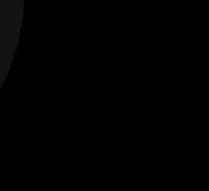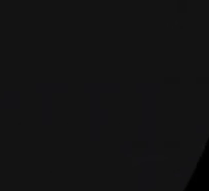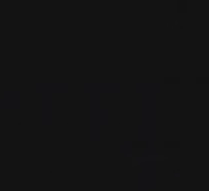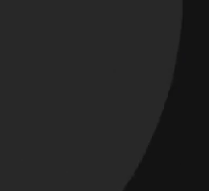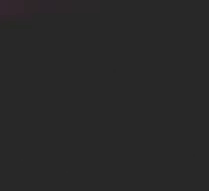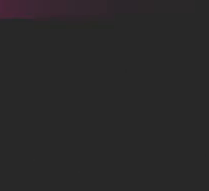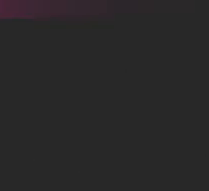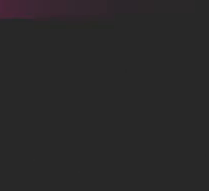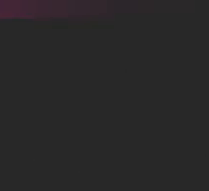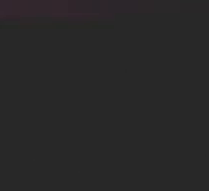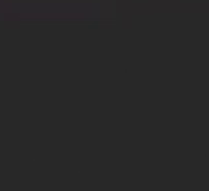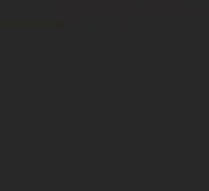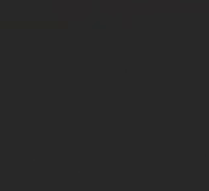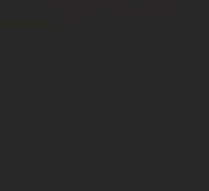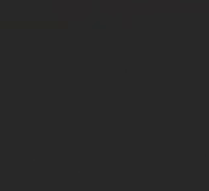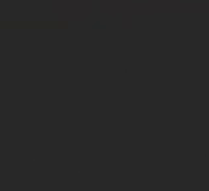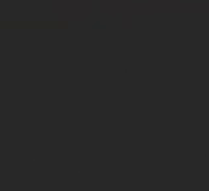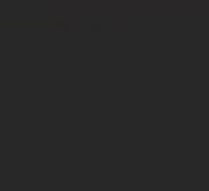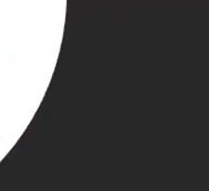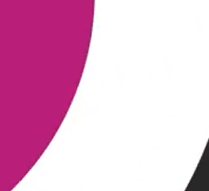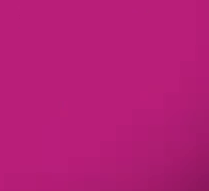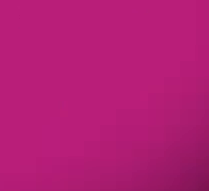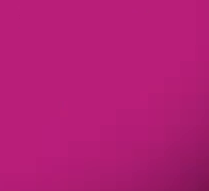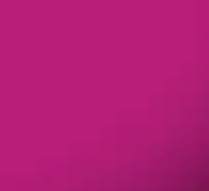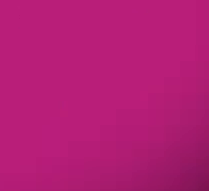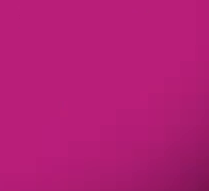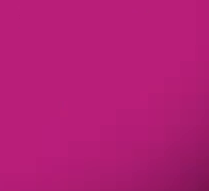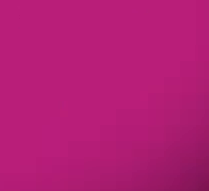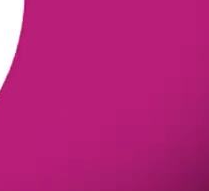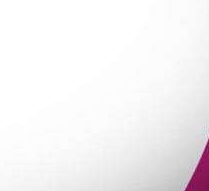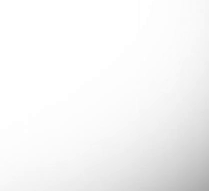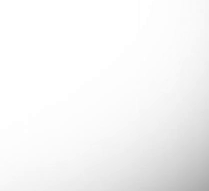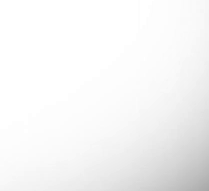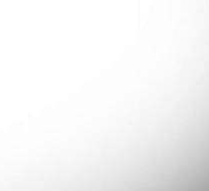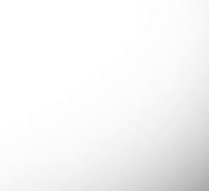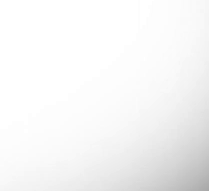Re! Viss ēters ir te!